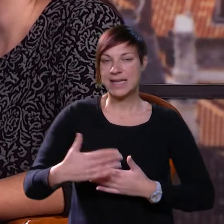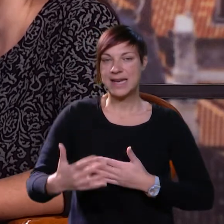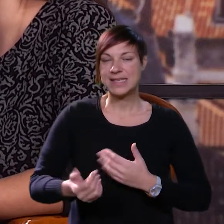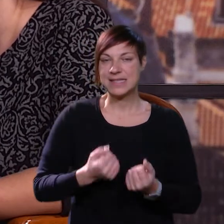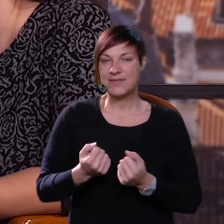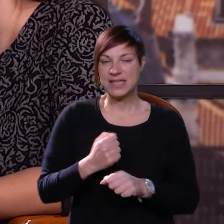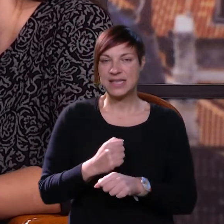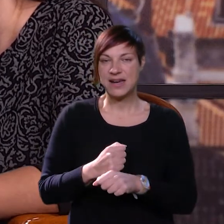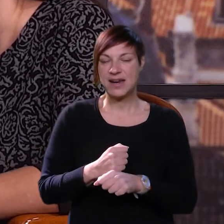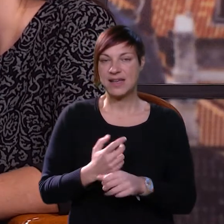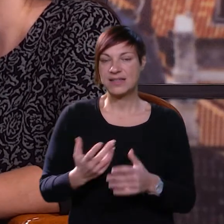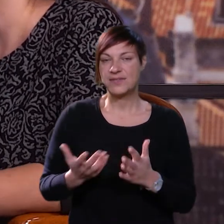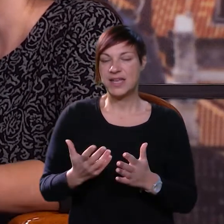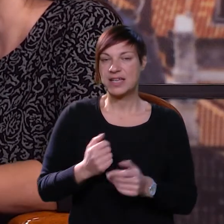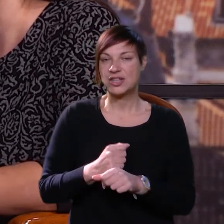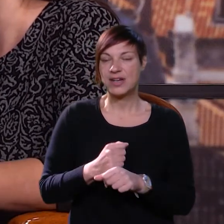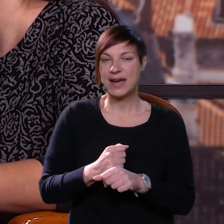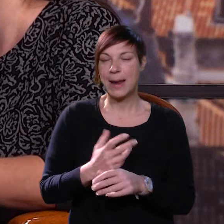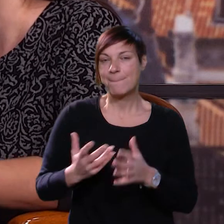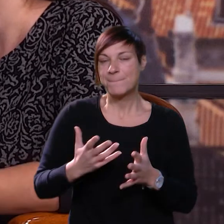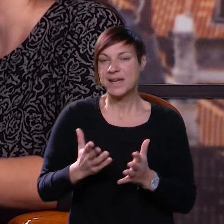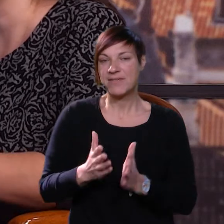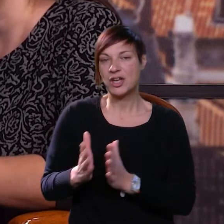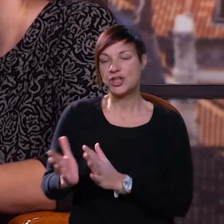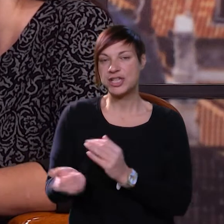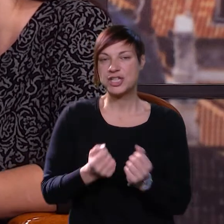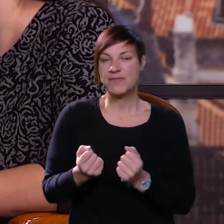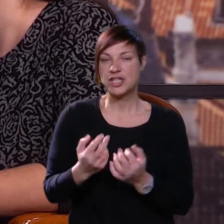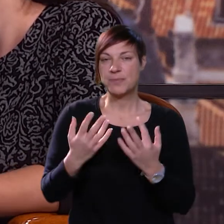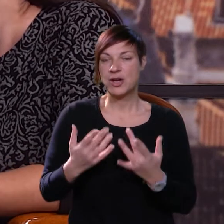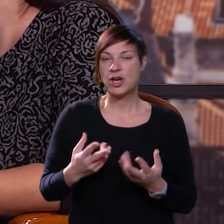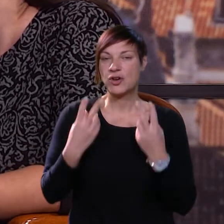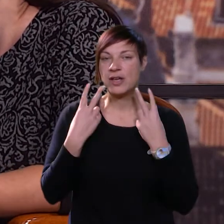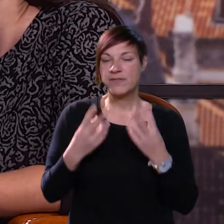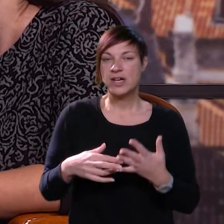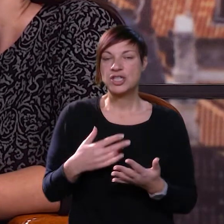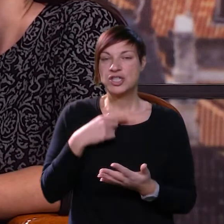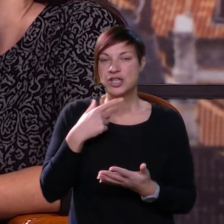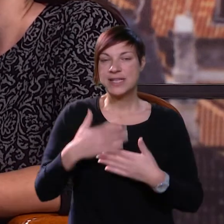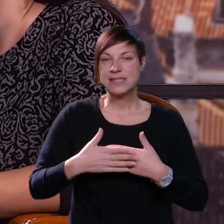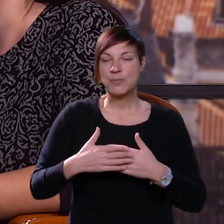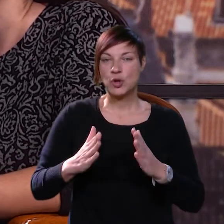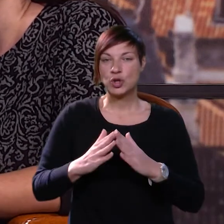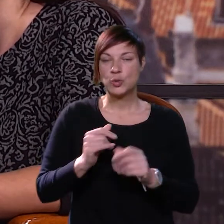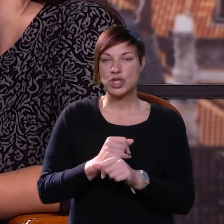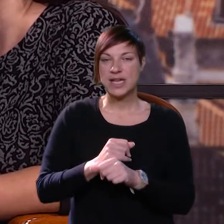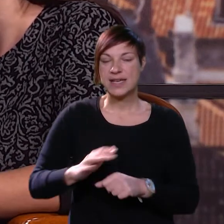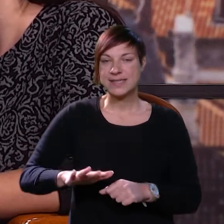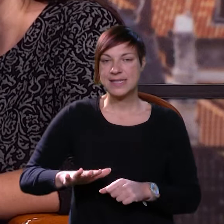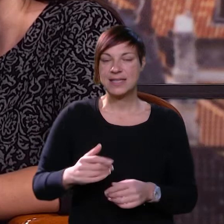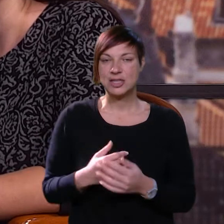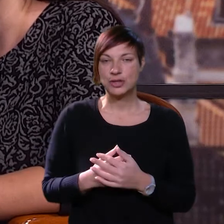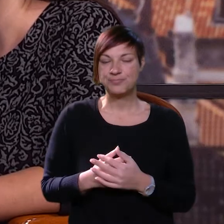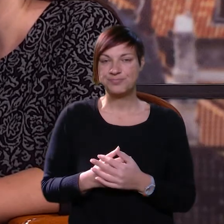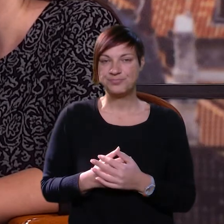i nastaviti raditi, vjerovatno i napravile način određene vježbe. Koliko je bitno to, recimo, kod kuće raditi